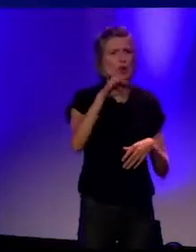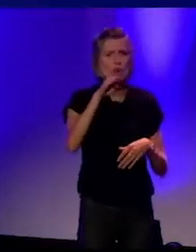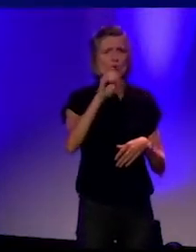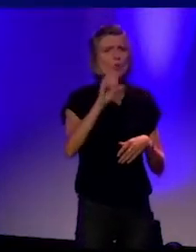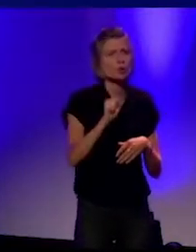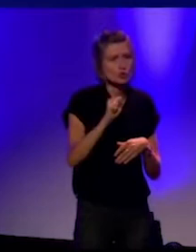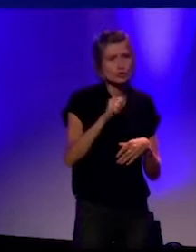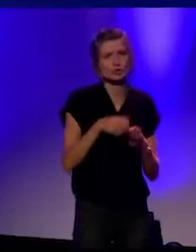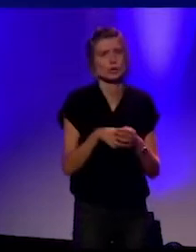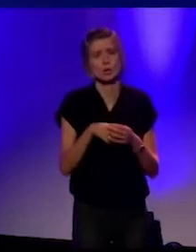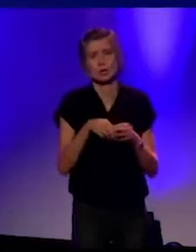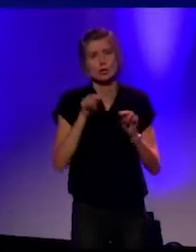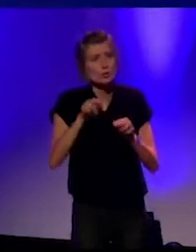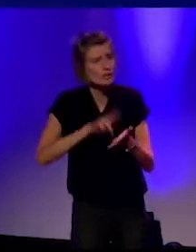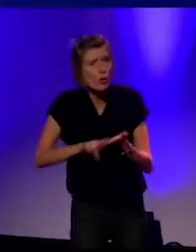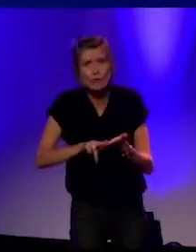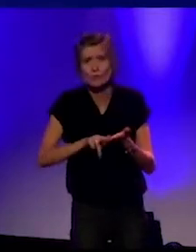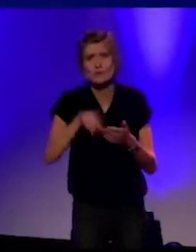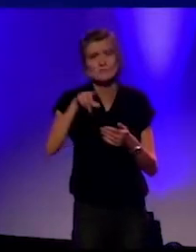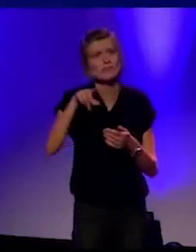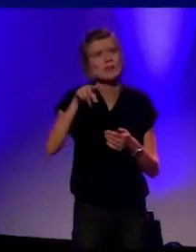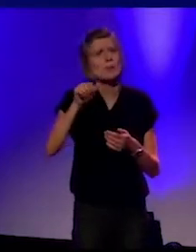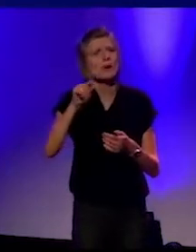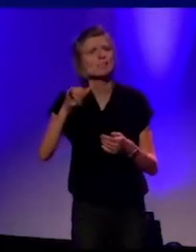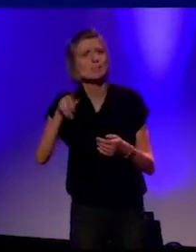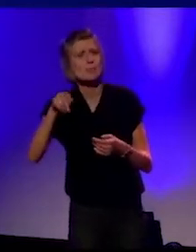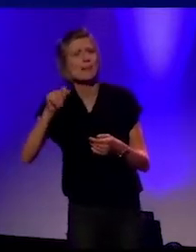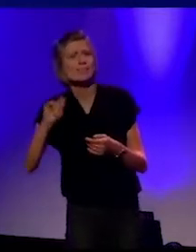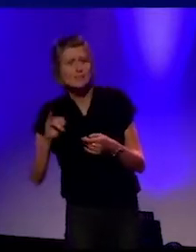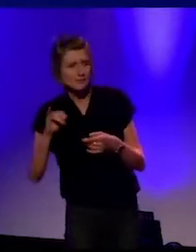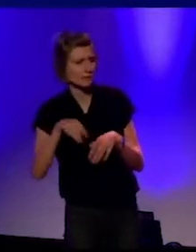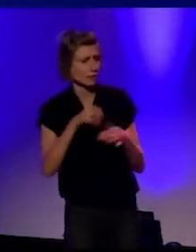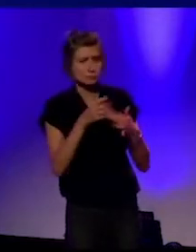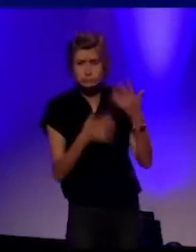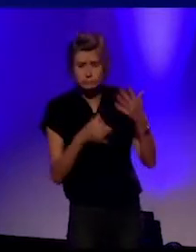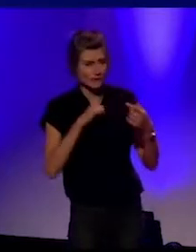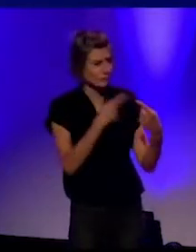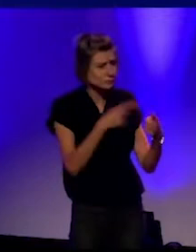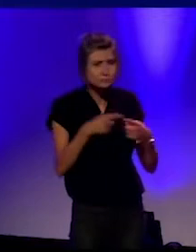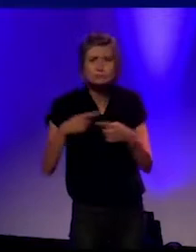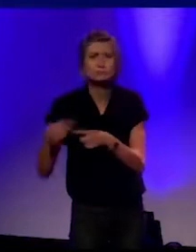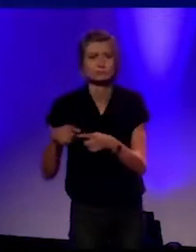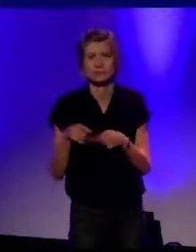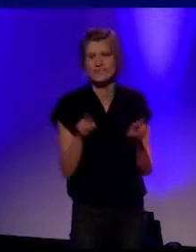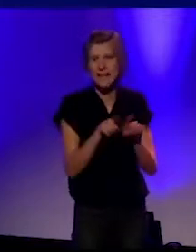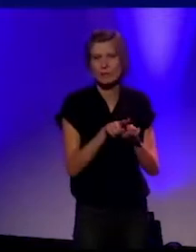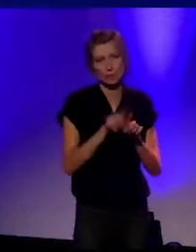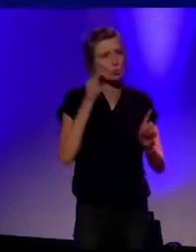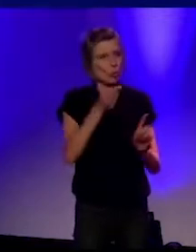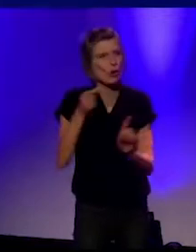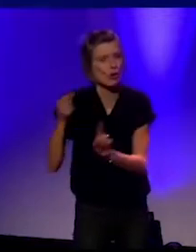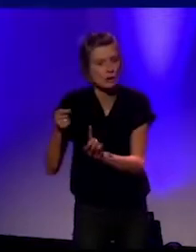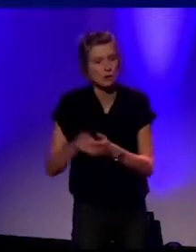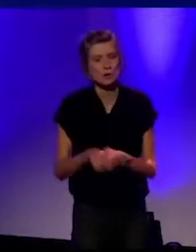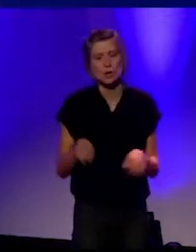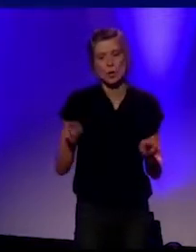Pati Pati. En we hebben Studenten voor Solidariteit. We hebben het heel rijke